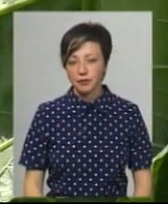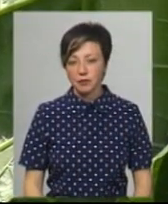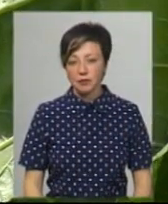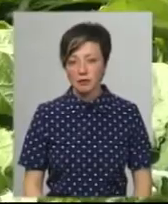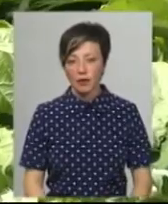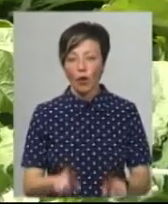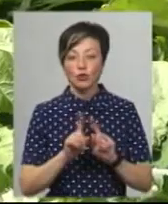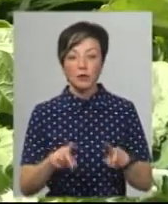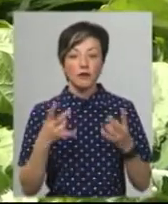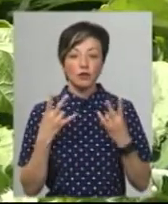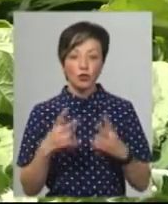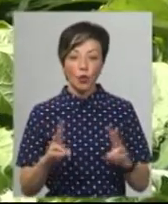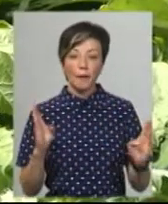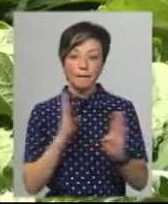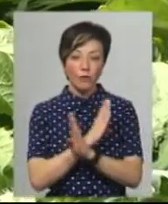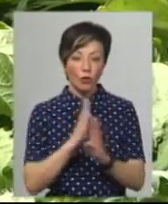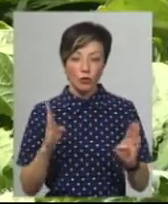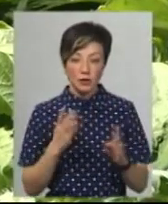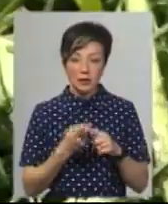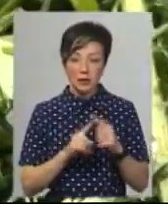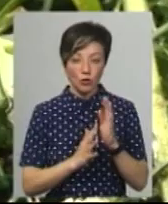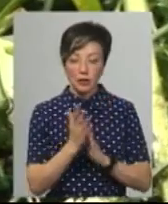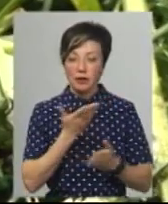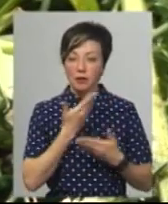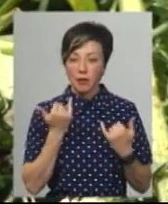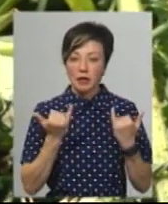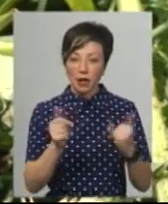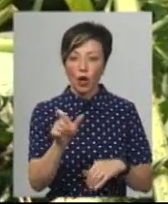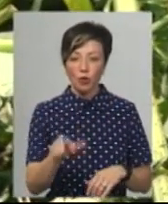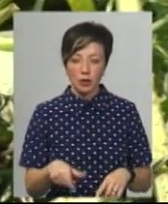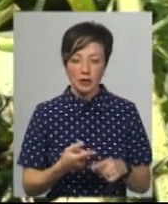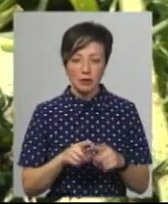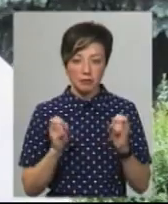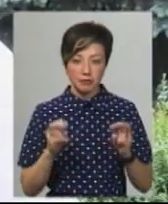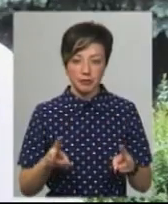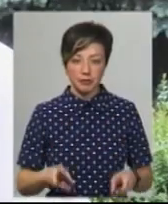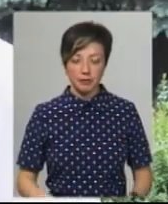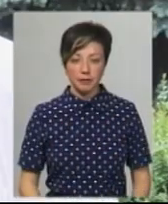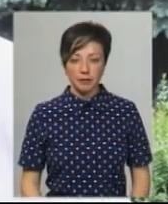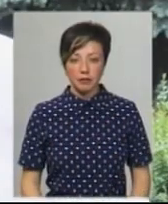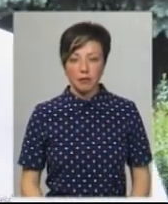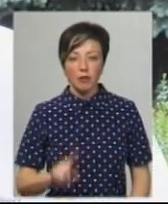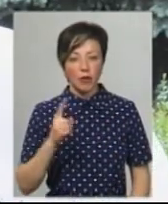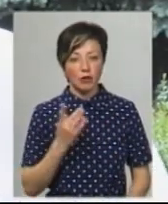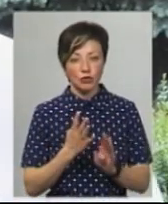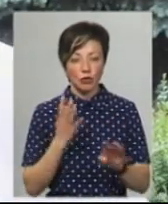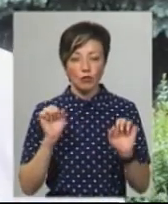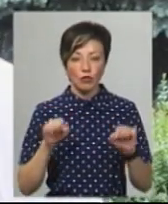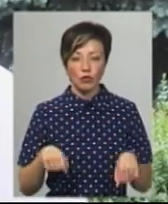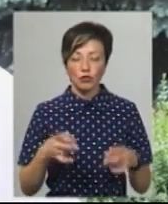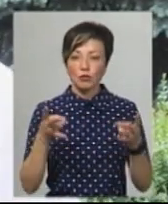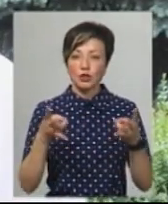Лінського, особливої шкоди навколишньому середовищу борщівник не несе. Для людини ця рослина небезпечна. В першу чергу можуть